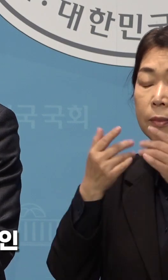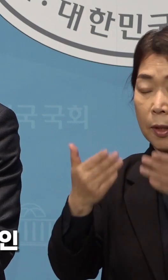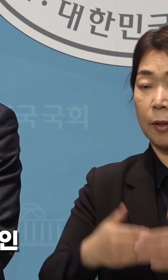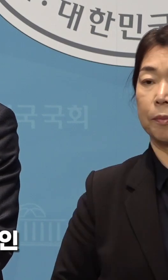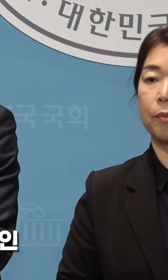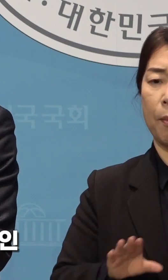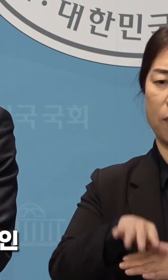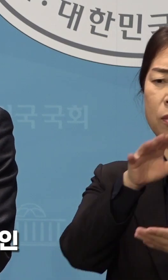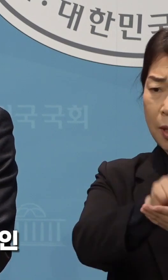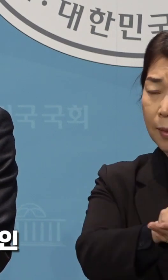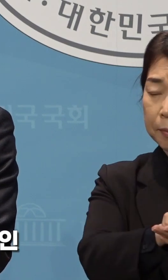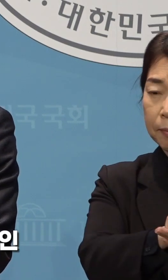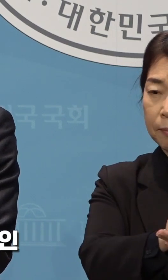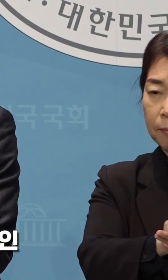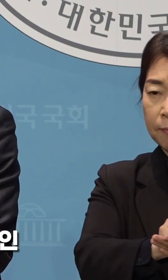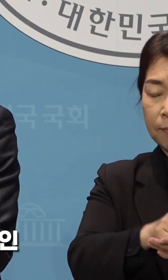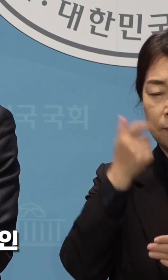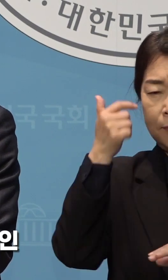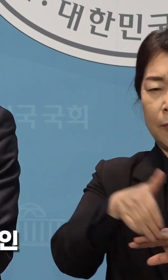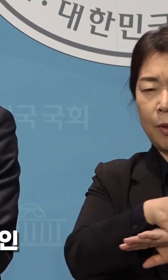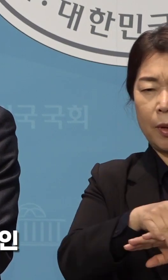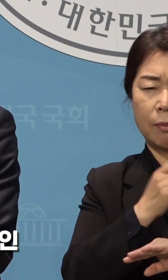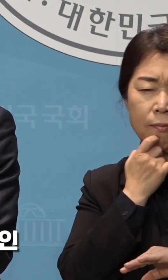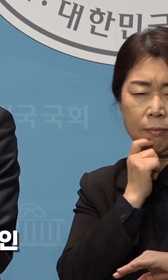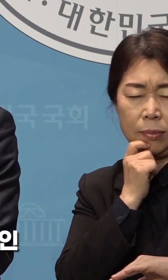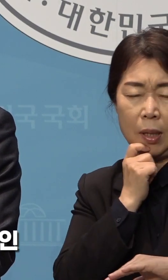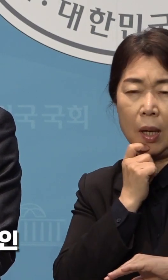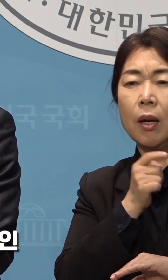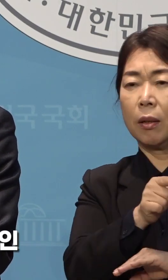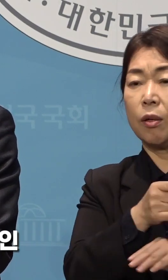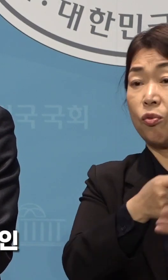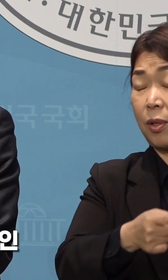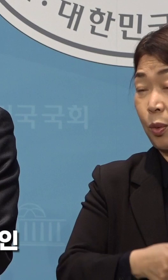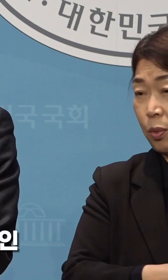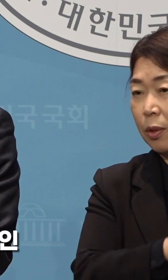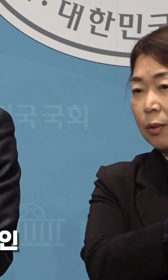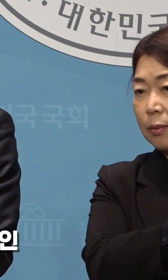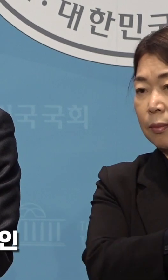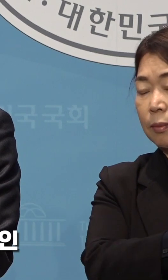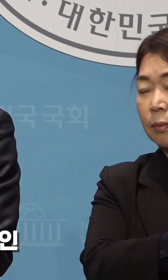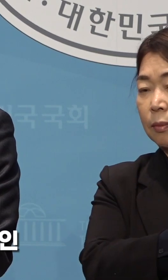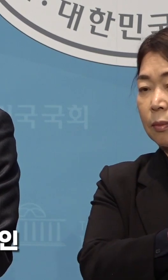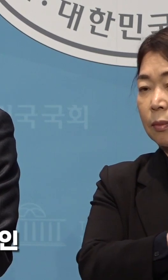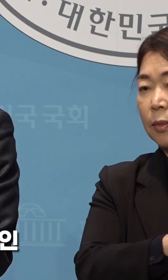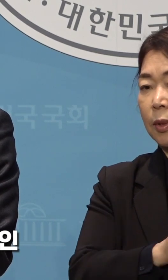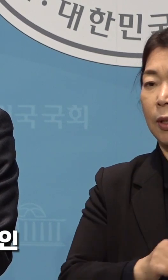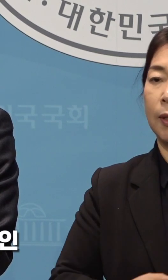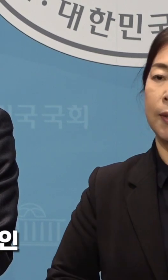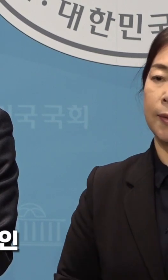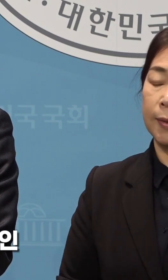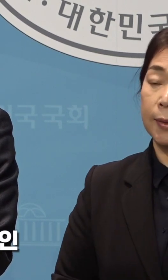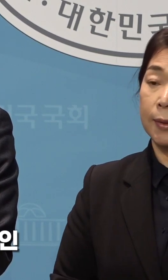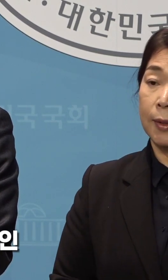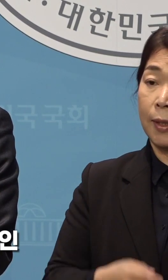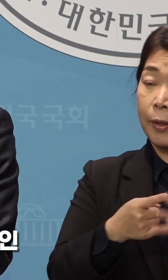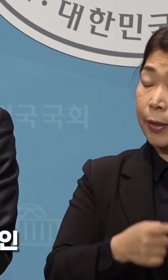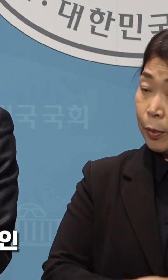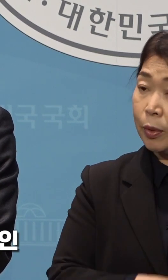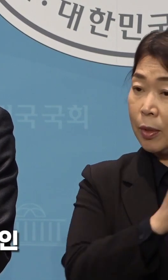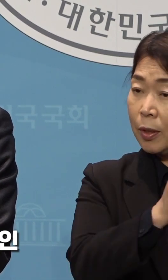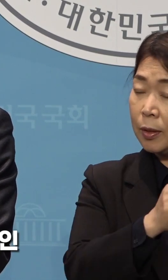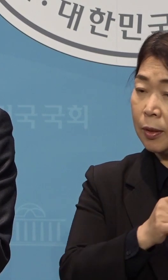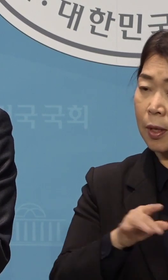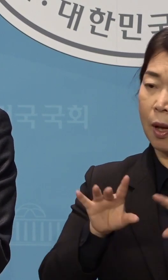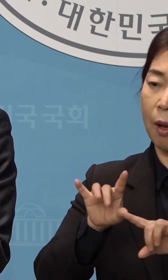방송 장악의 꿈을 절대 포기하지 않겠다는 윤성열 대통령의 선언입니다 윤성 대통령이